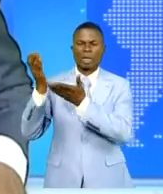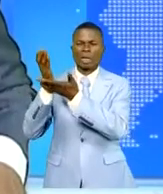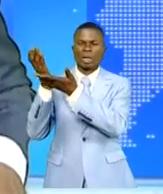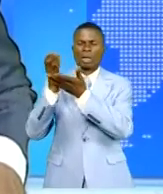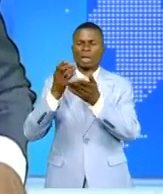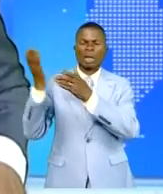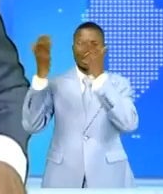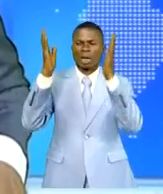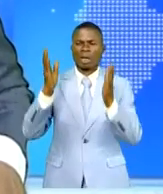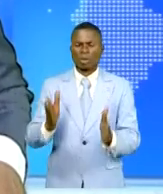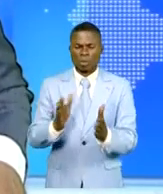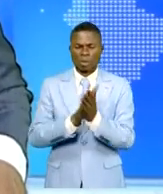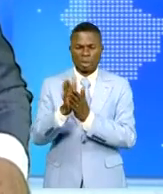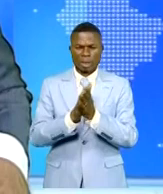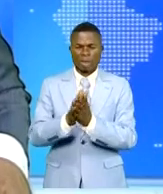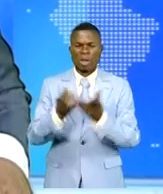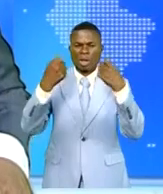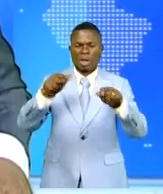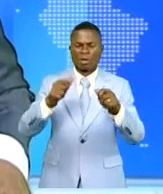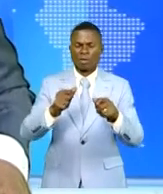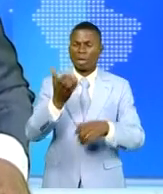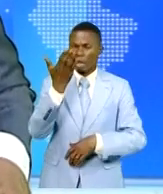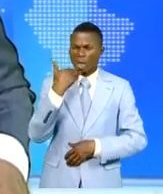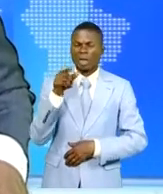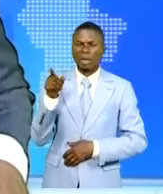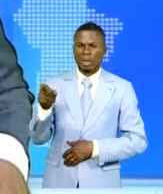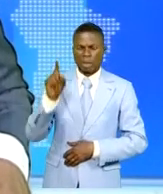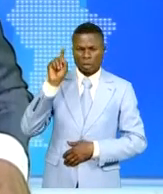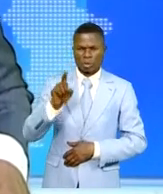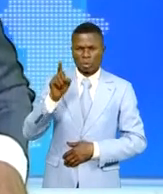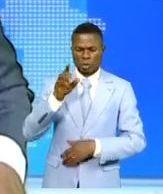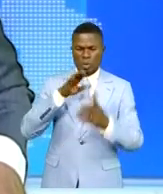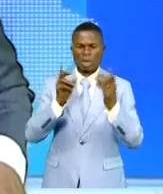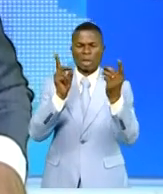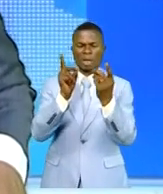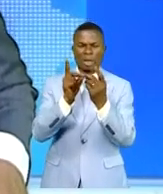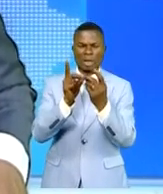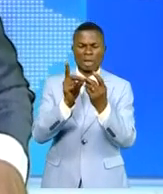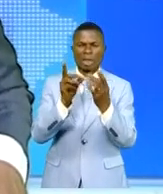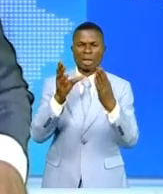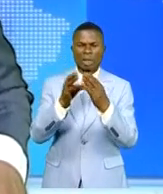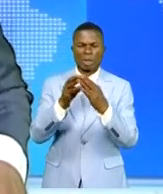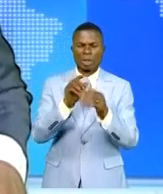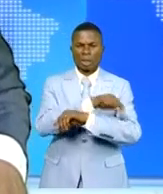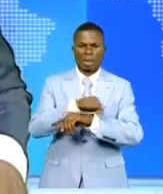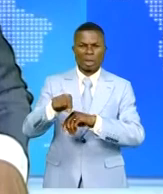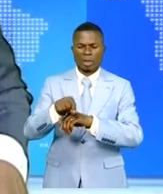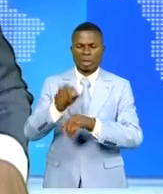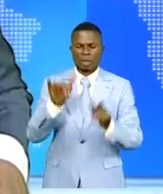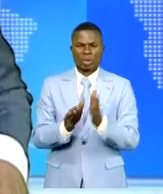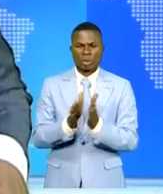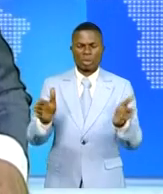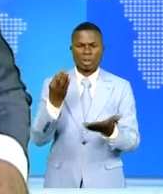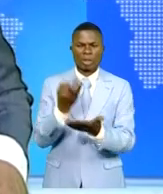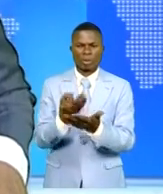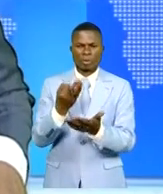sont intéressés à la commercialisation de ces dons sont priés d'entrer en contact avec la direction du secrétariat des